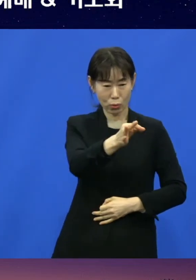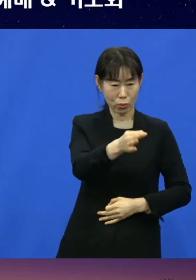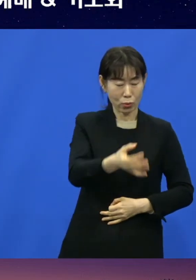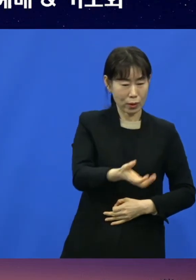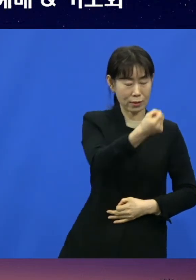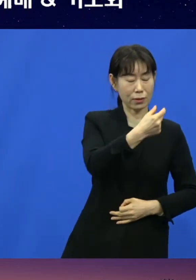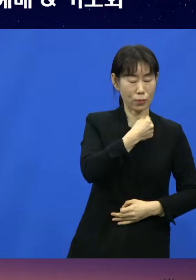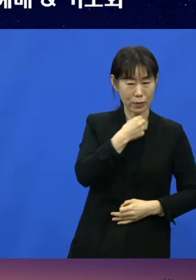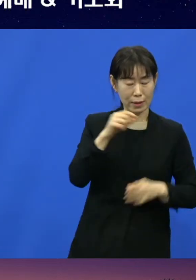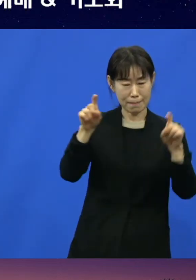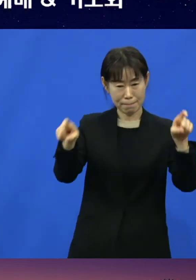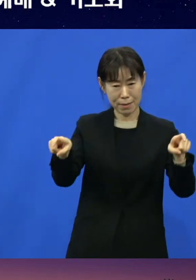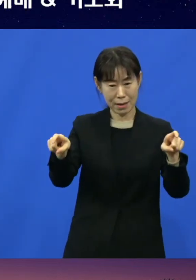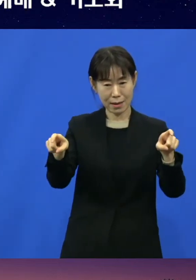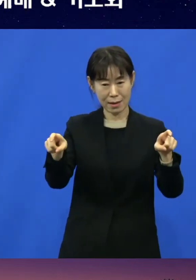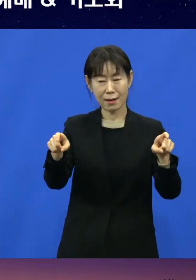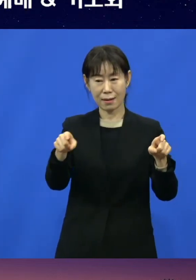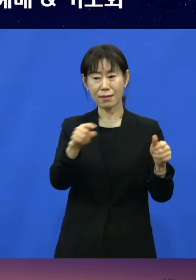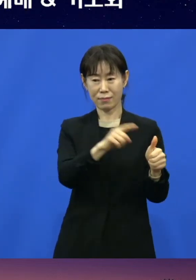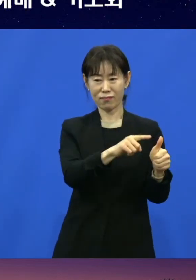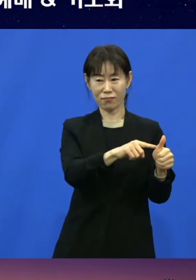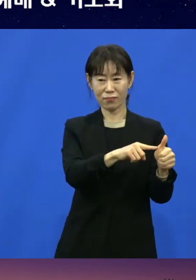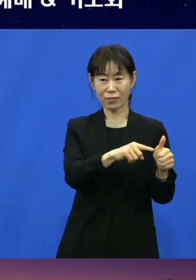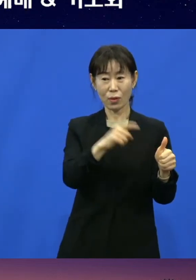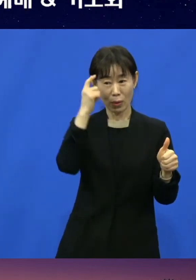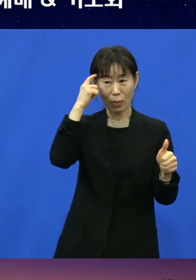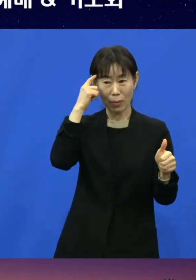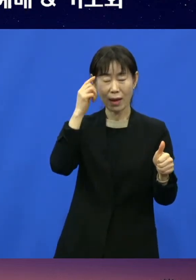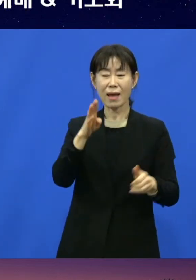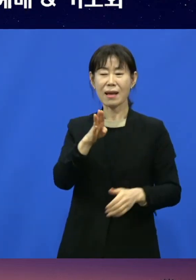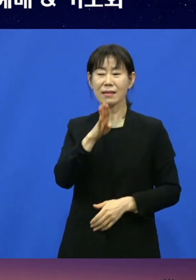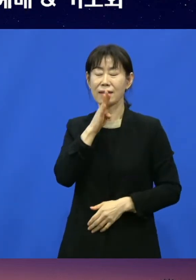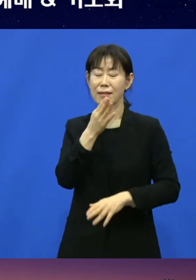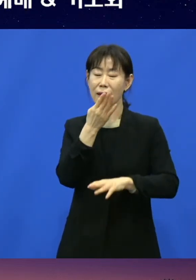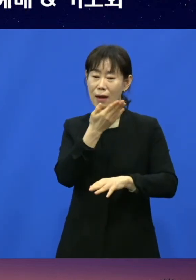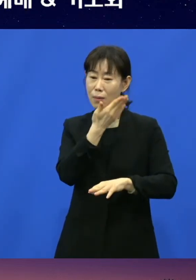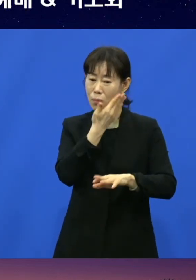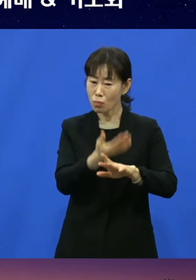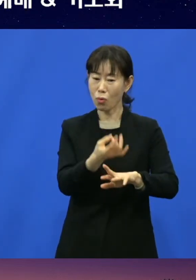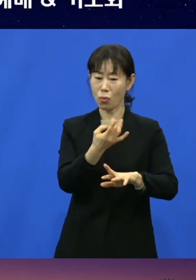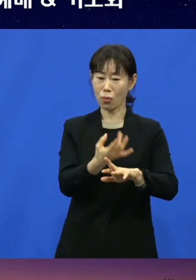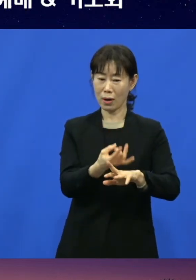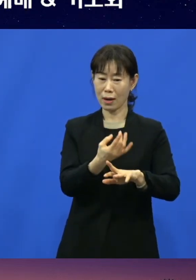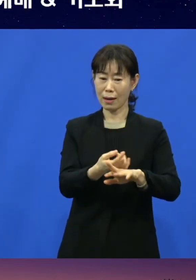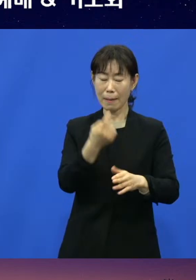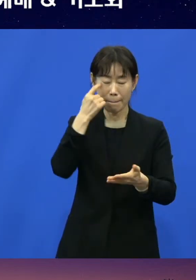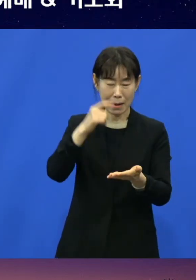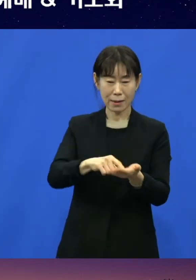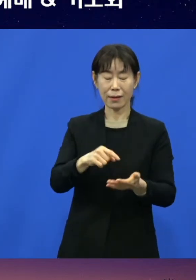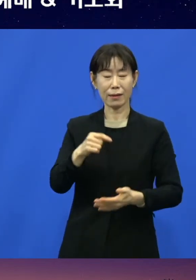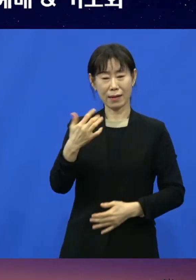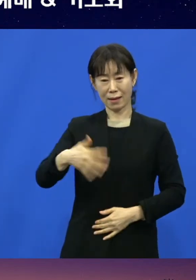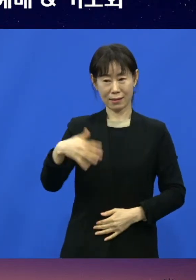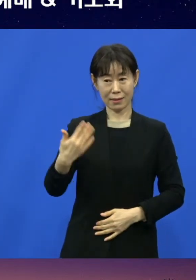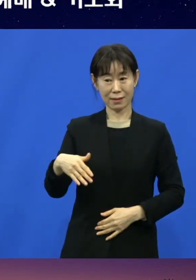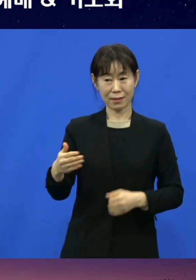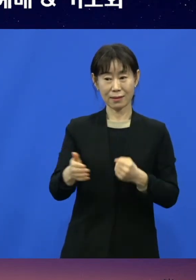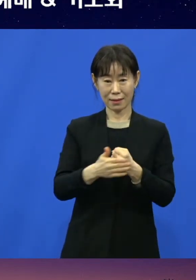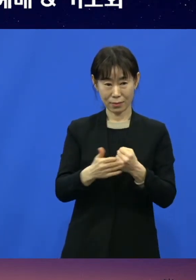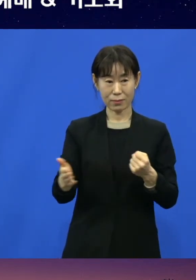여러분, 이것은 아직 진짜를 발견하지 못한 상태입니다. 근심한다는 것은 두 가지를